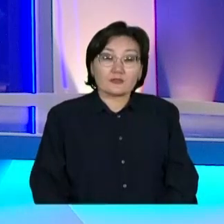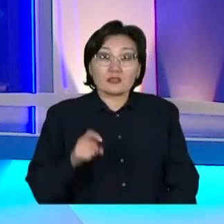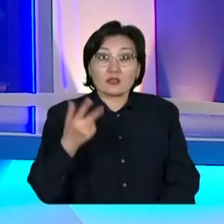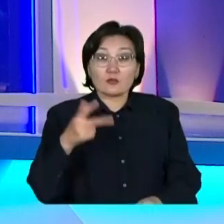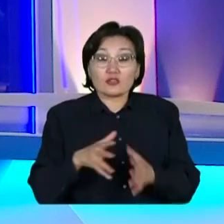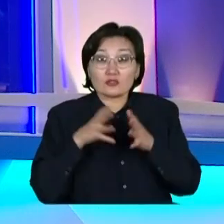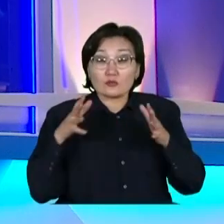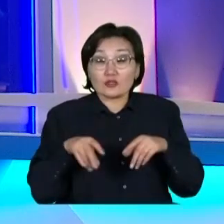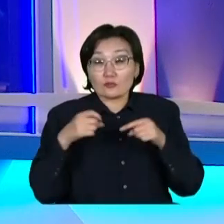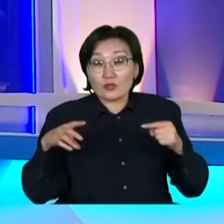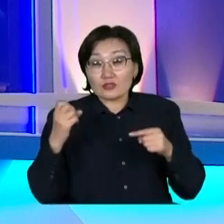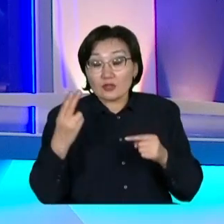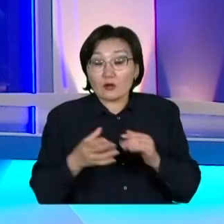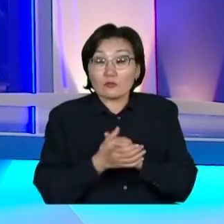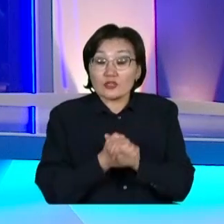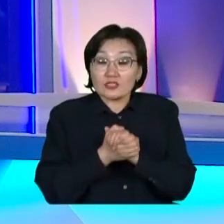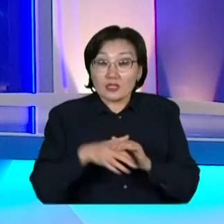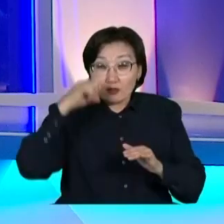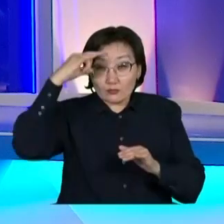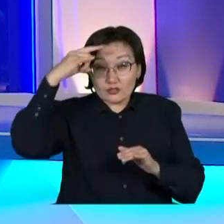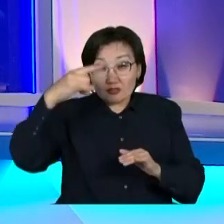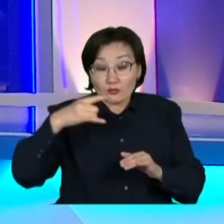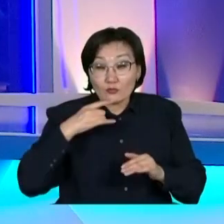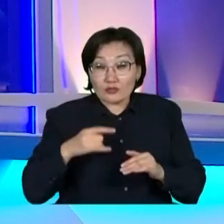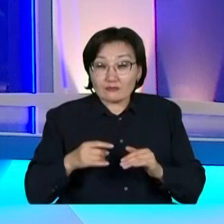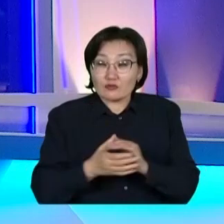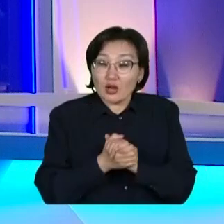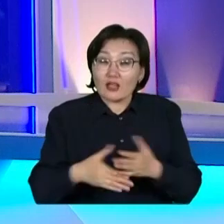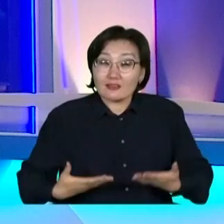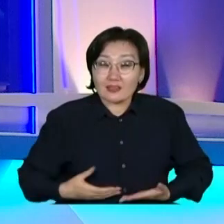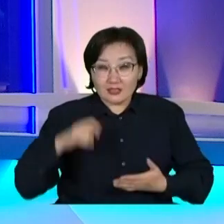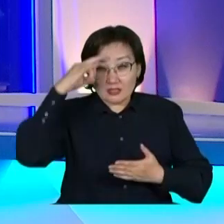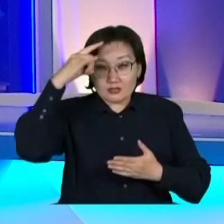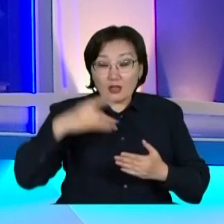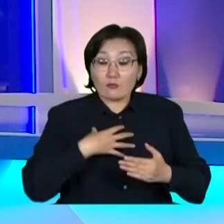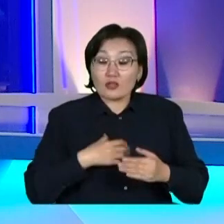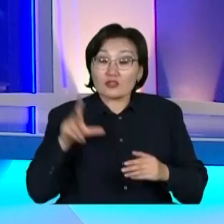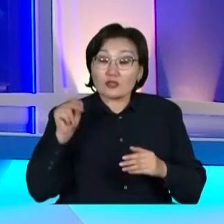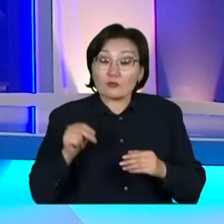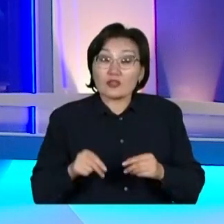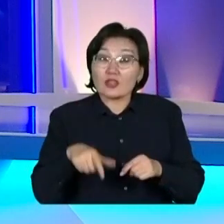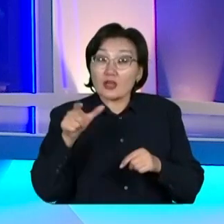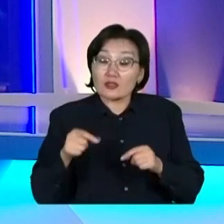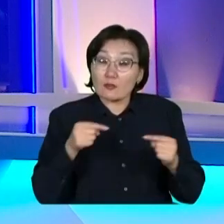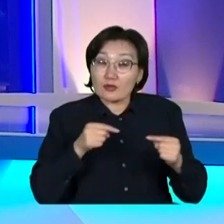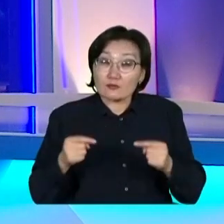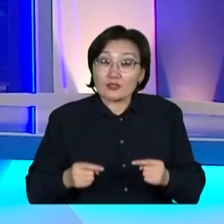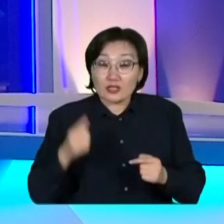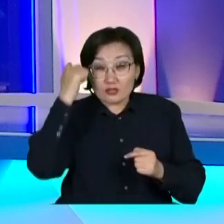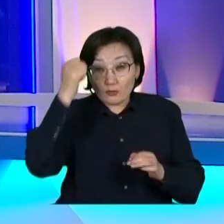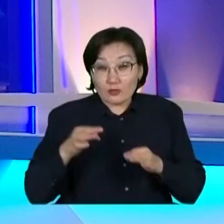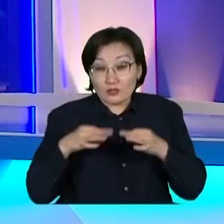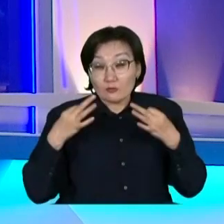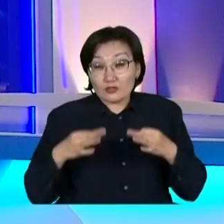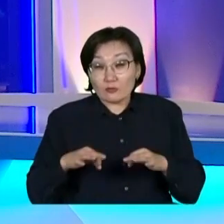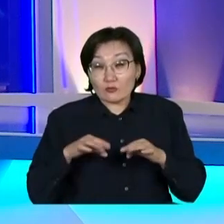130'dan астам түрлі ұлттың ынтымағы жарасқан Қазақстандағы айтулы датада ел азаматтары бір-біріне ерекше ілтипат көрсетуде. Оның ішінде өзге